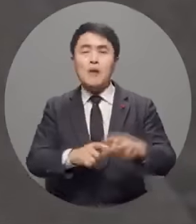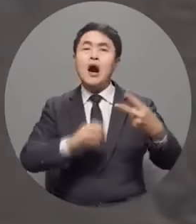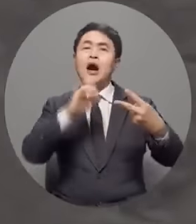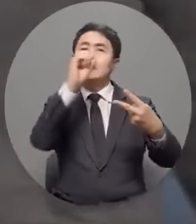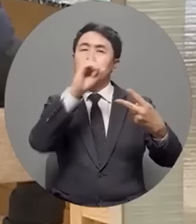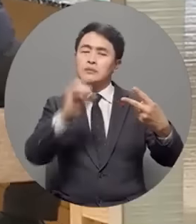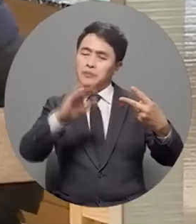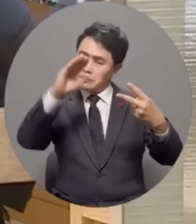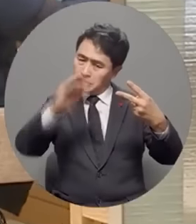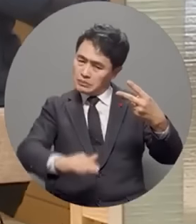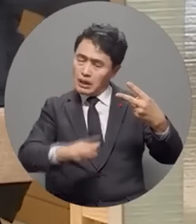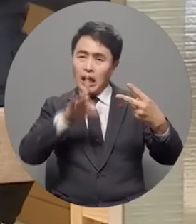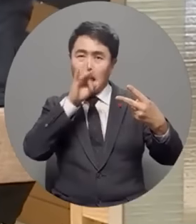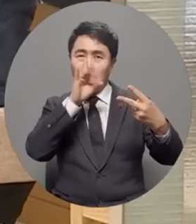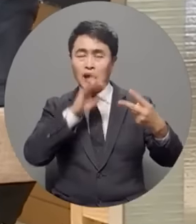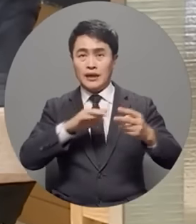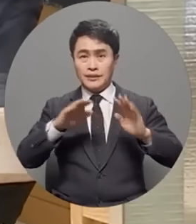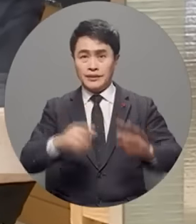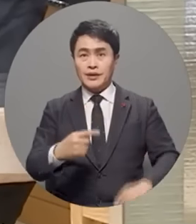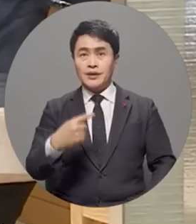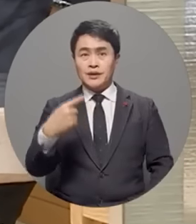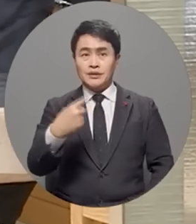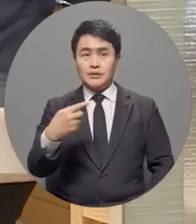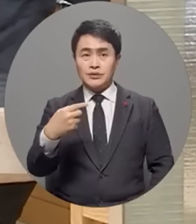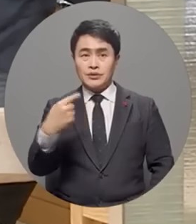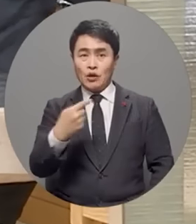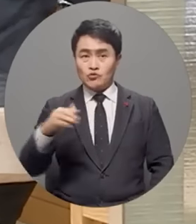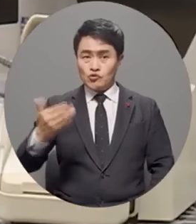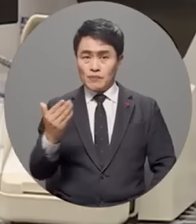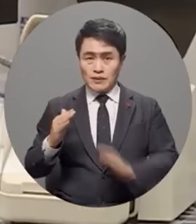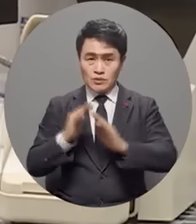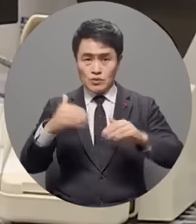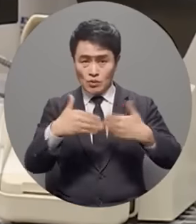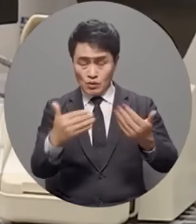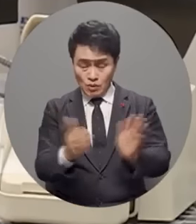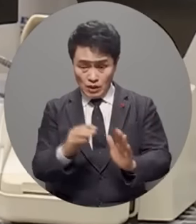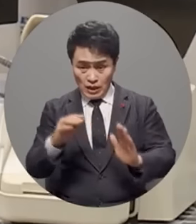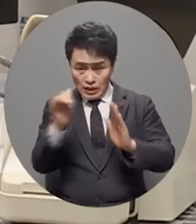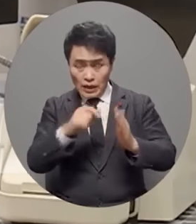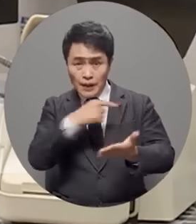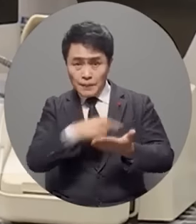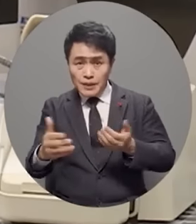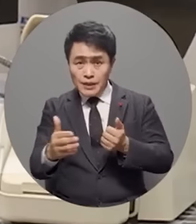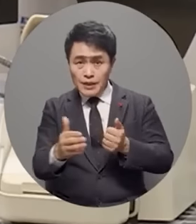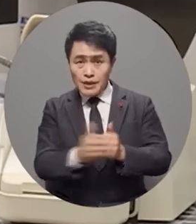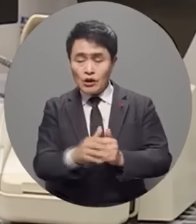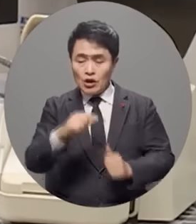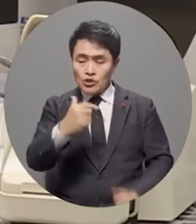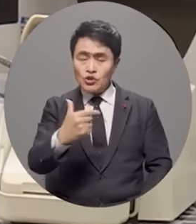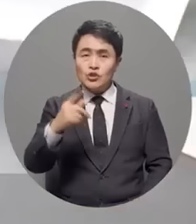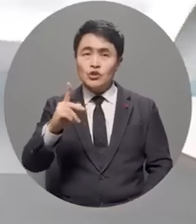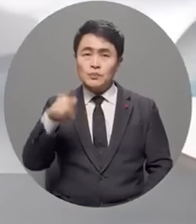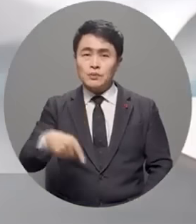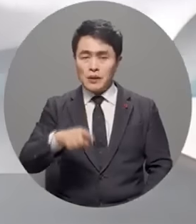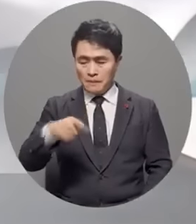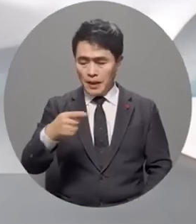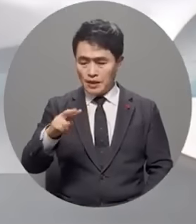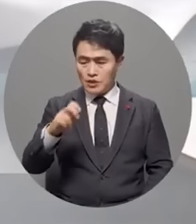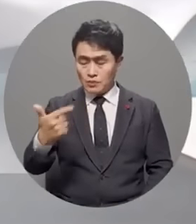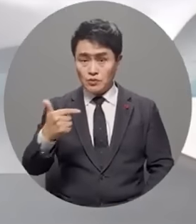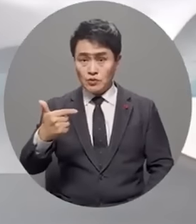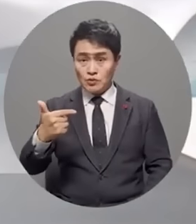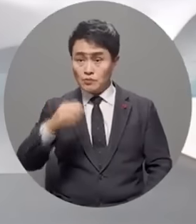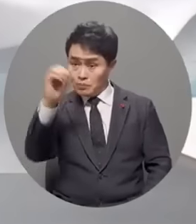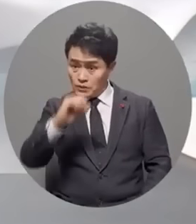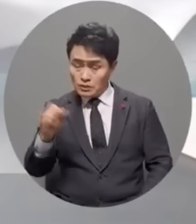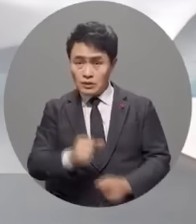못 미칩니다. 1900조 원에 육박한 역대 최대의 가계부채와 GDP 대비 126%로 불어난 기업들의